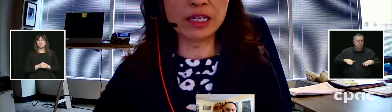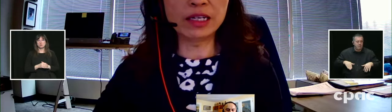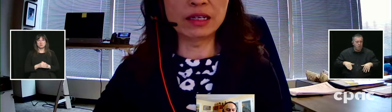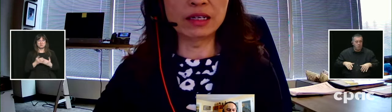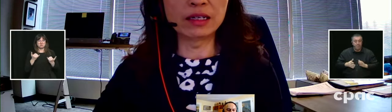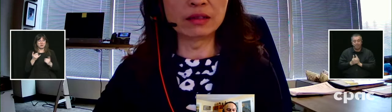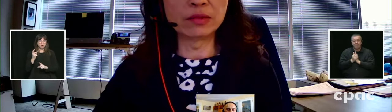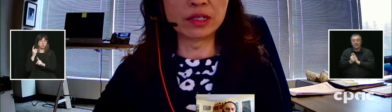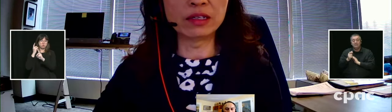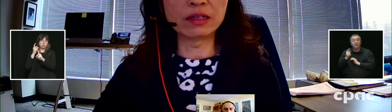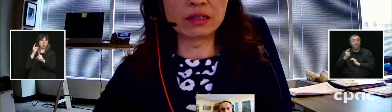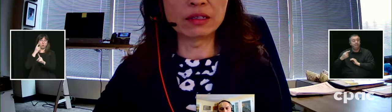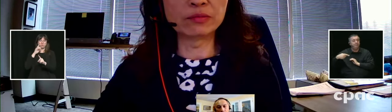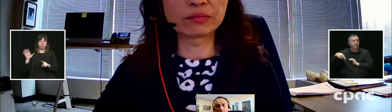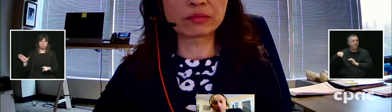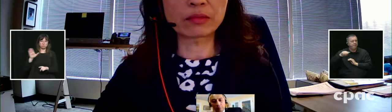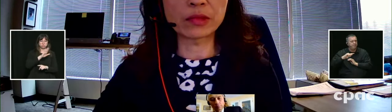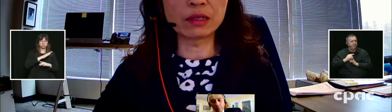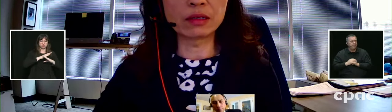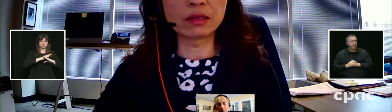experts